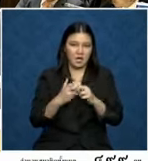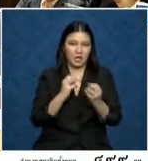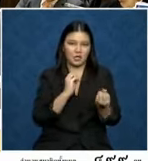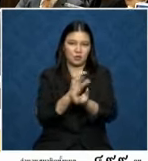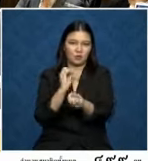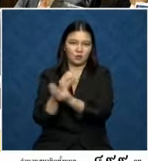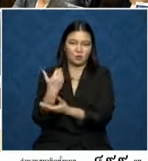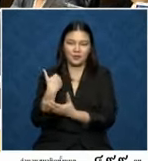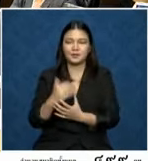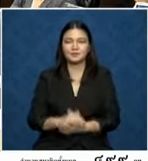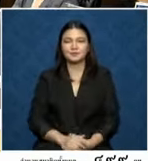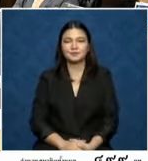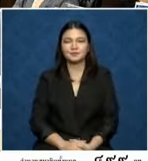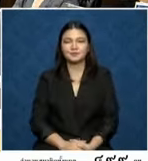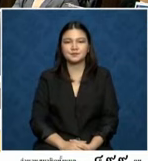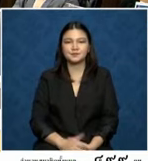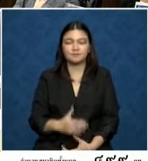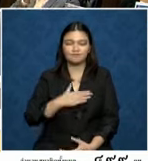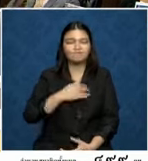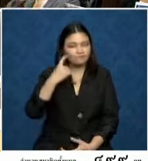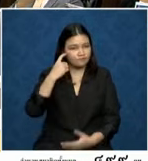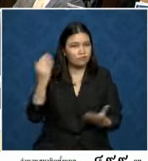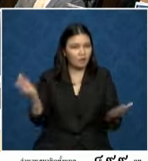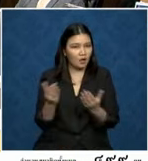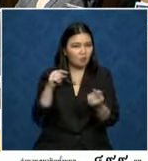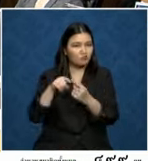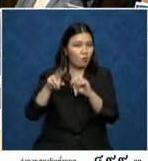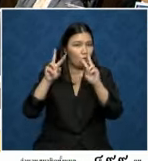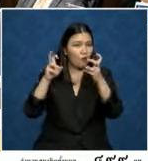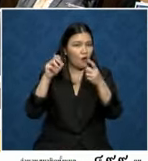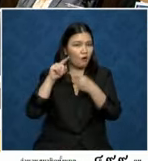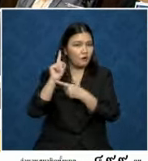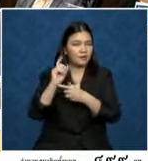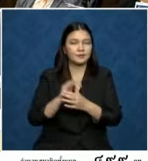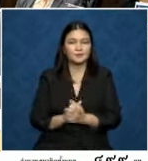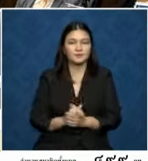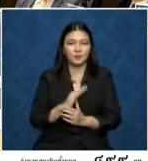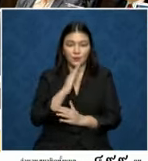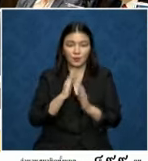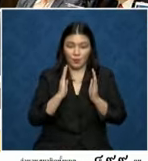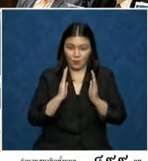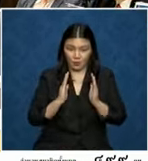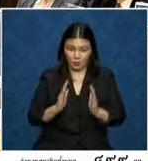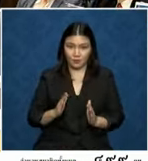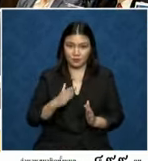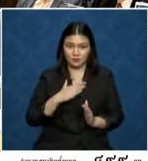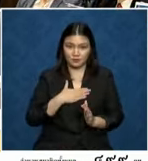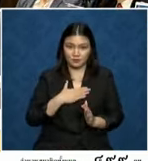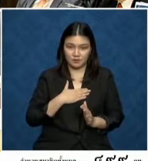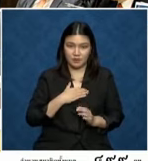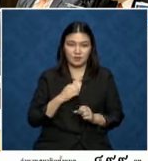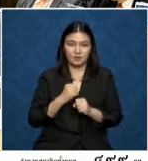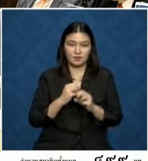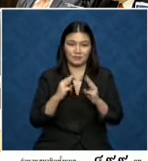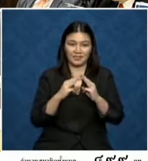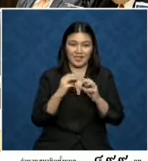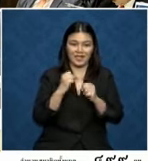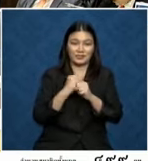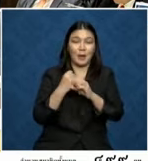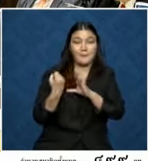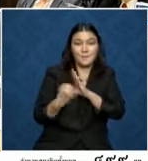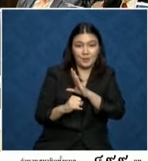กับผมยังคงสนับสนุนในประเด็นหลักการที่ว่าบุคคลผู้ปฏิบัติผิดสัญญาทางแพ่ง